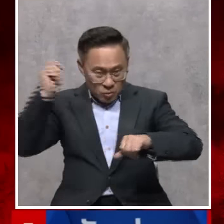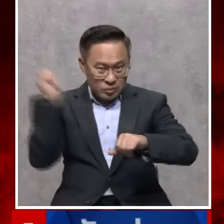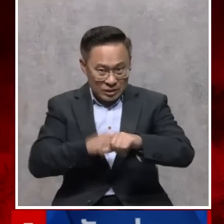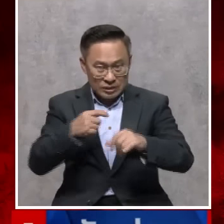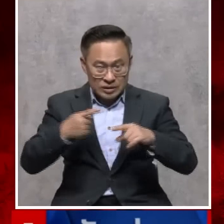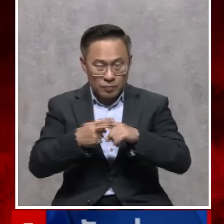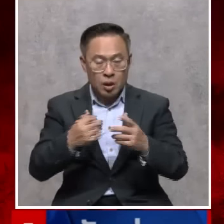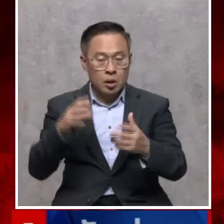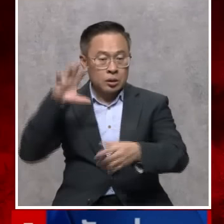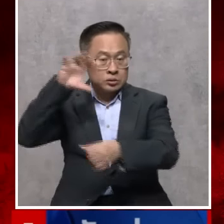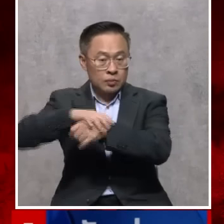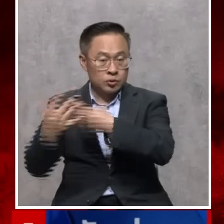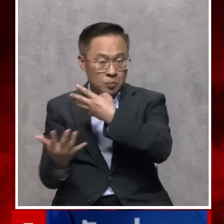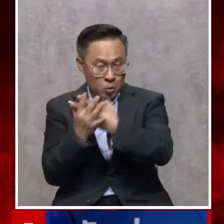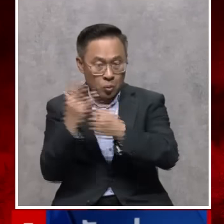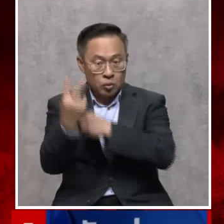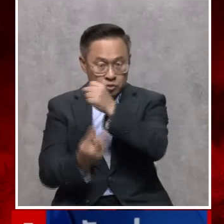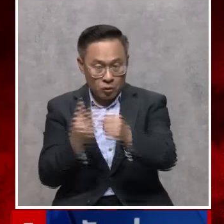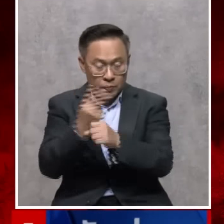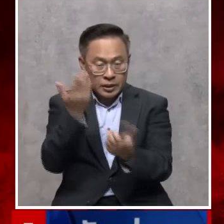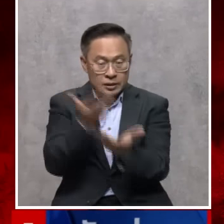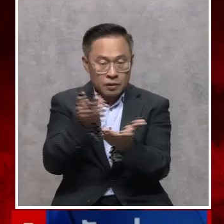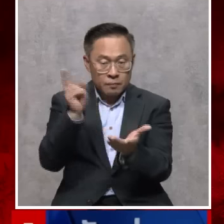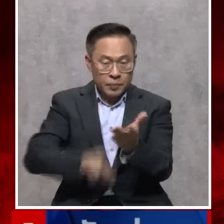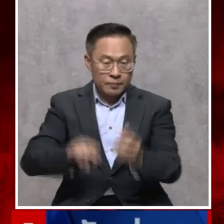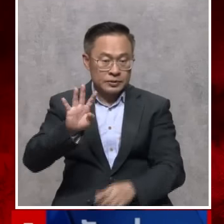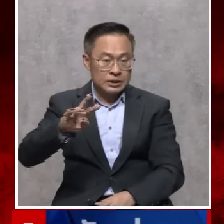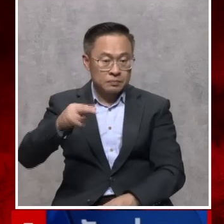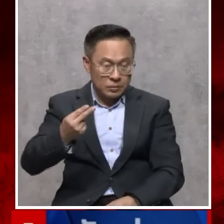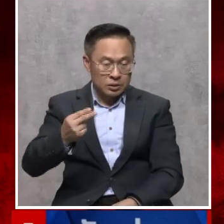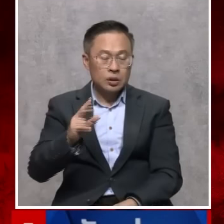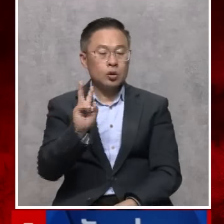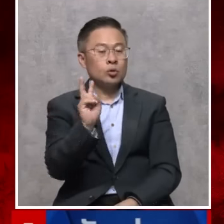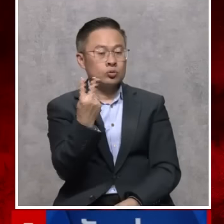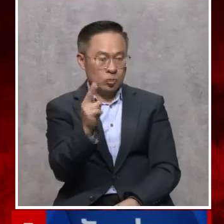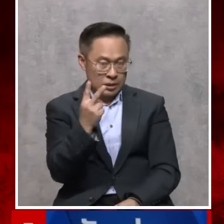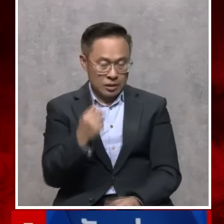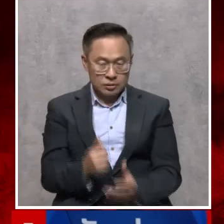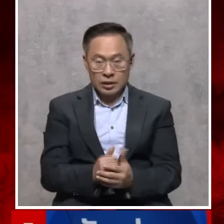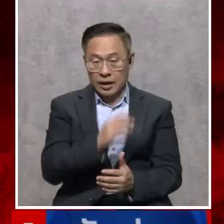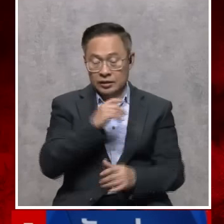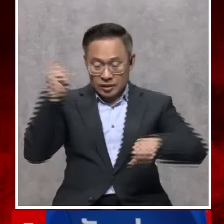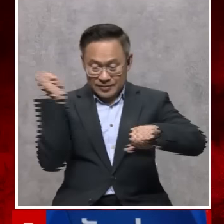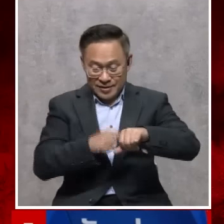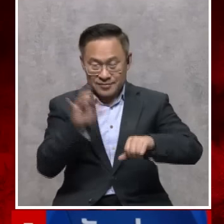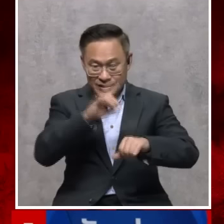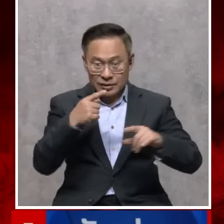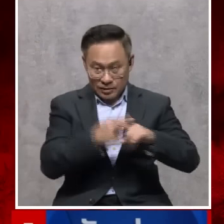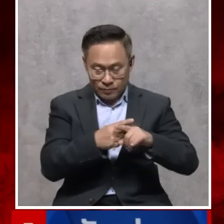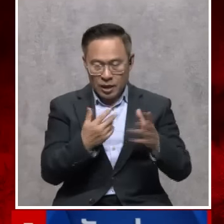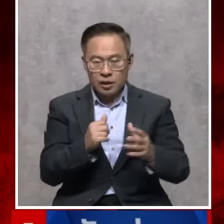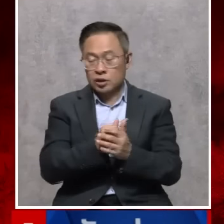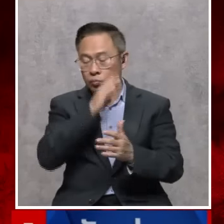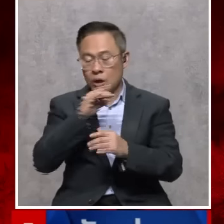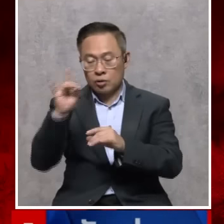ไม่เกิน2ปีปรับไม่เกิน 40,000 บาทหรือทั้งจำทั้งปรับทอดทิ้งสัตว์ปรับไม่เกิน 40,000 บา